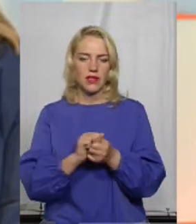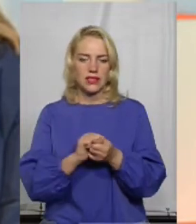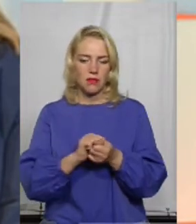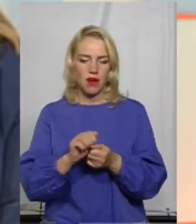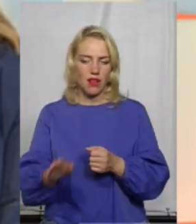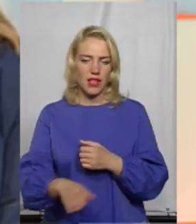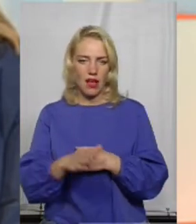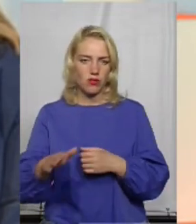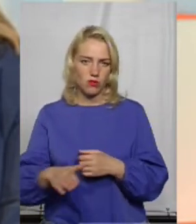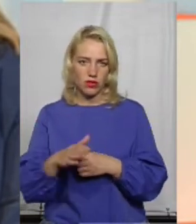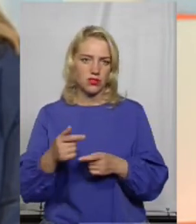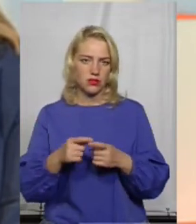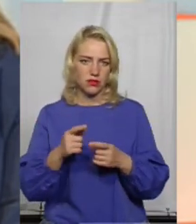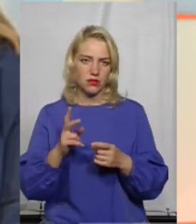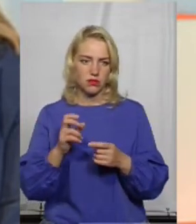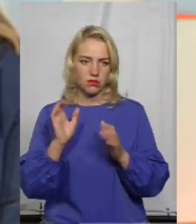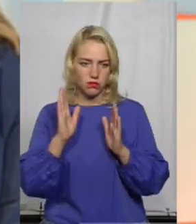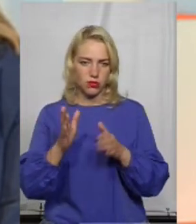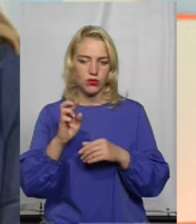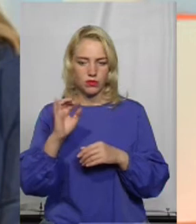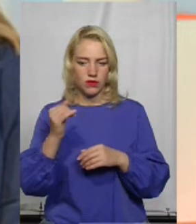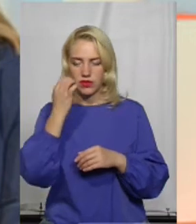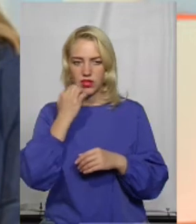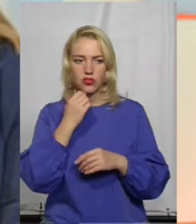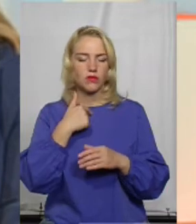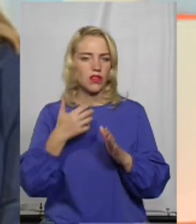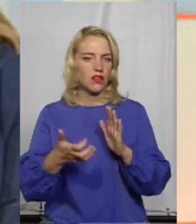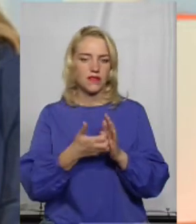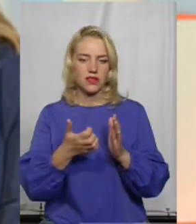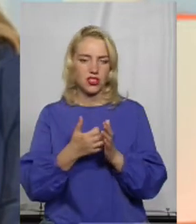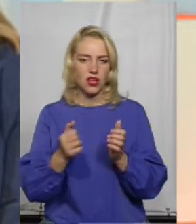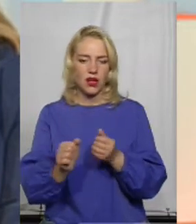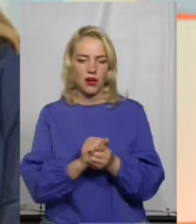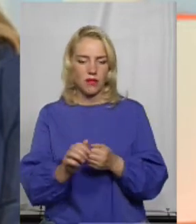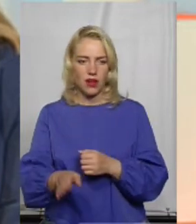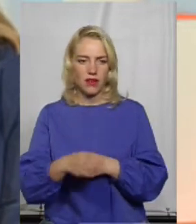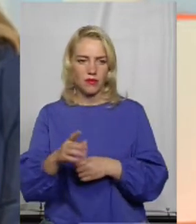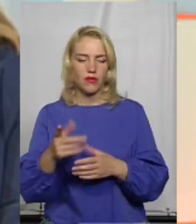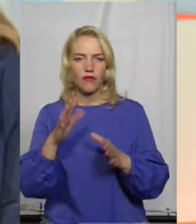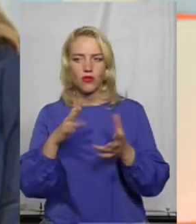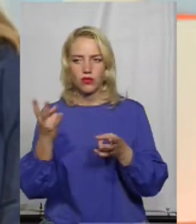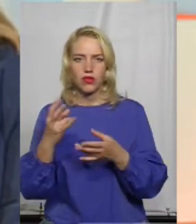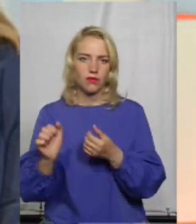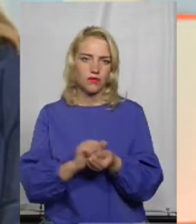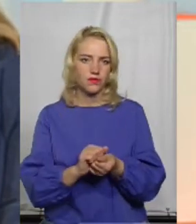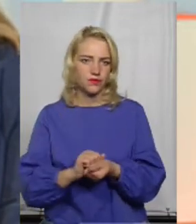вдячні, от, тому що нам ще не вистачає от саме пральної машини в разі необхідності там попрати ту